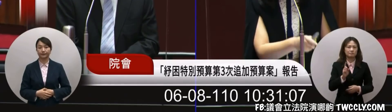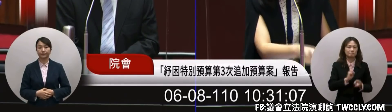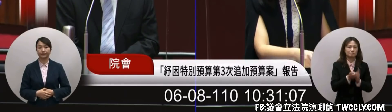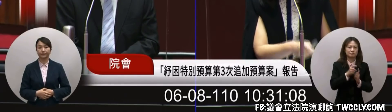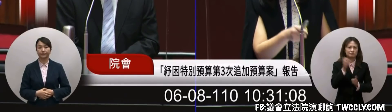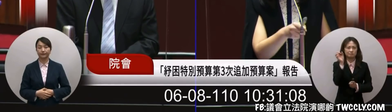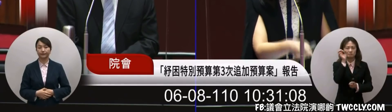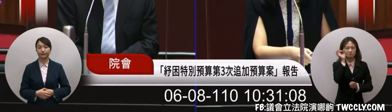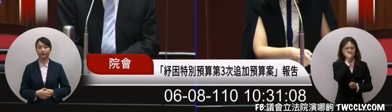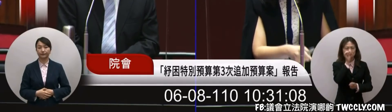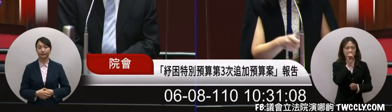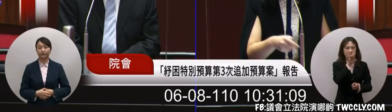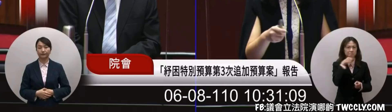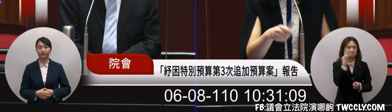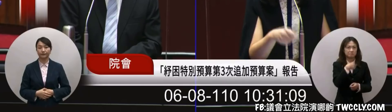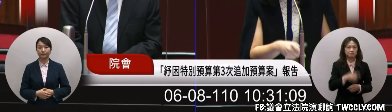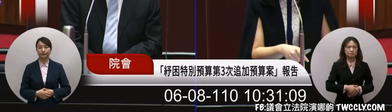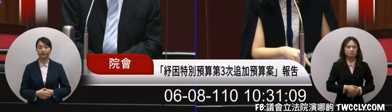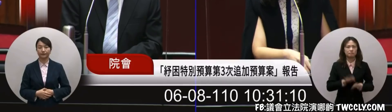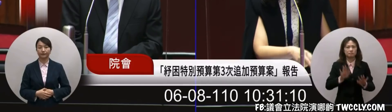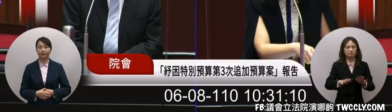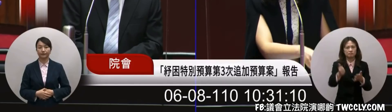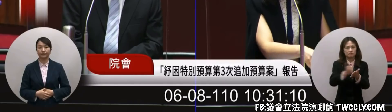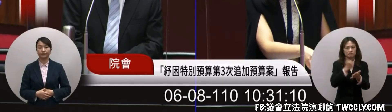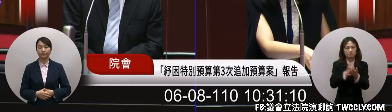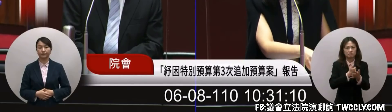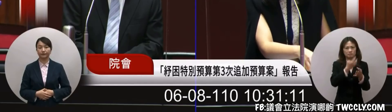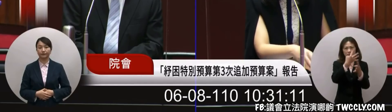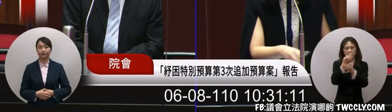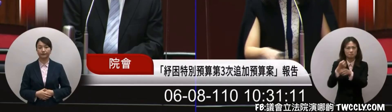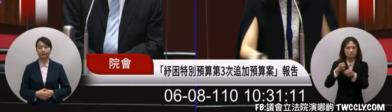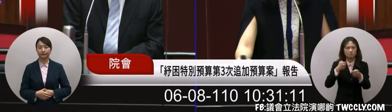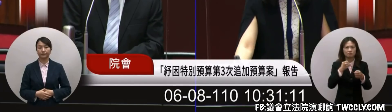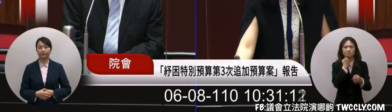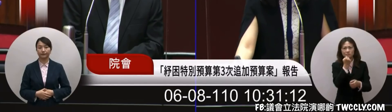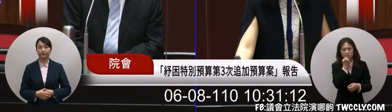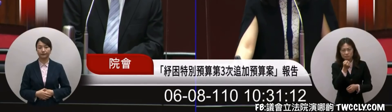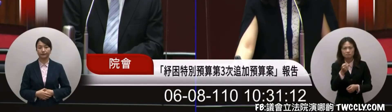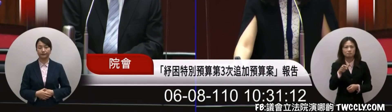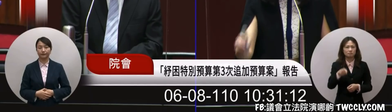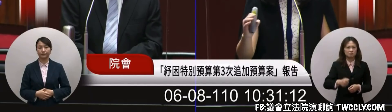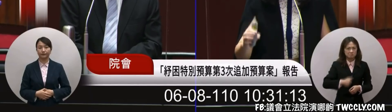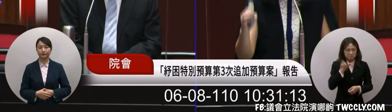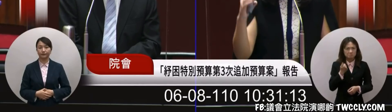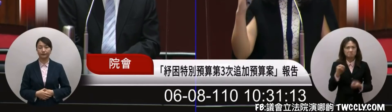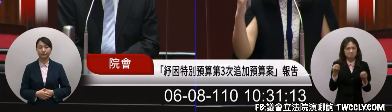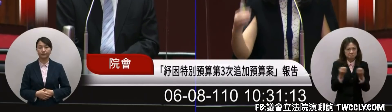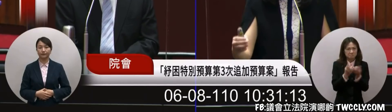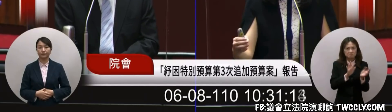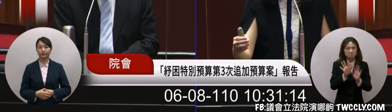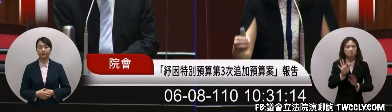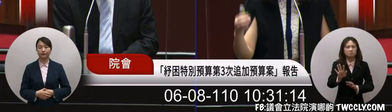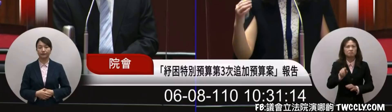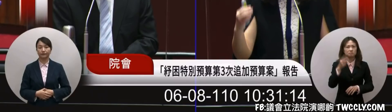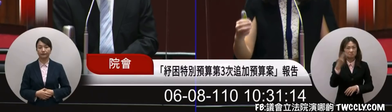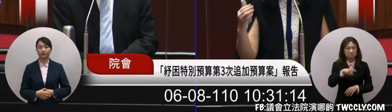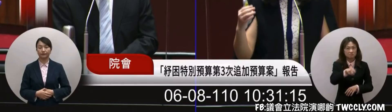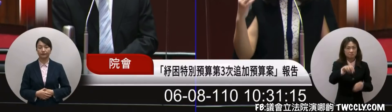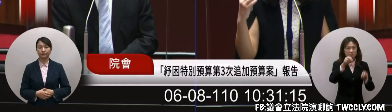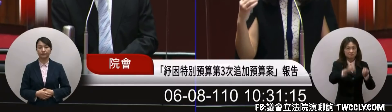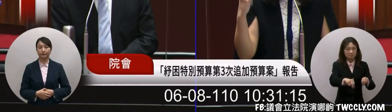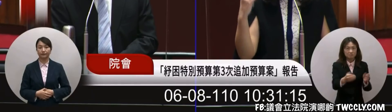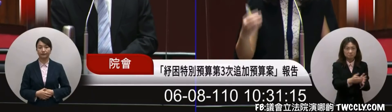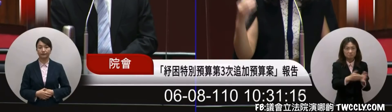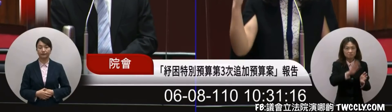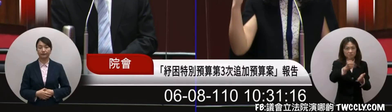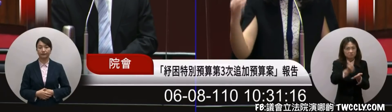在看到的到货跟采购率确实就是有点状况性，只有4.43%的到货率，而且这些都是我们已经签约的，这个表示说